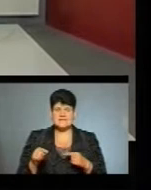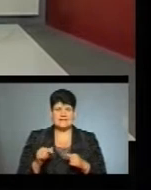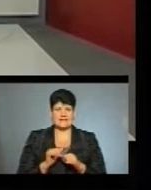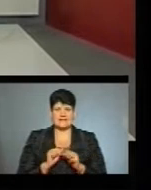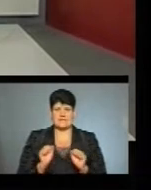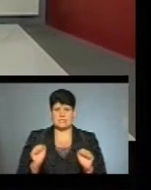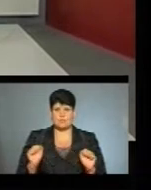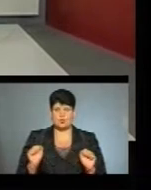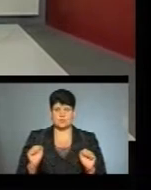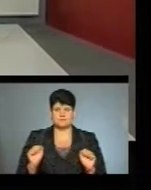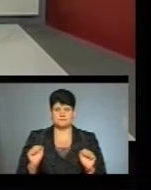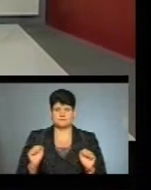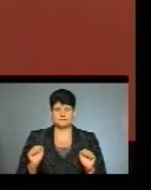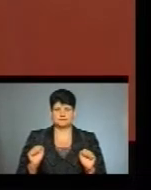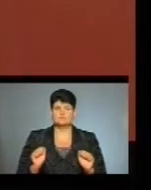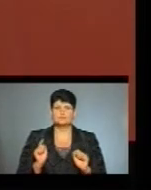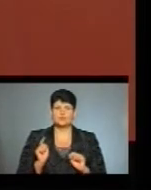не може. Тому